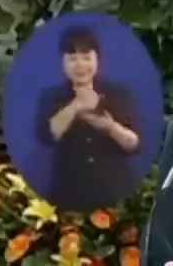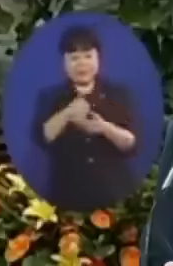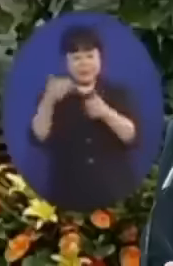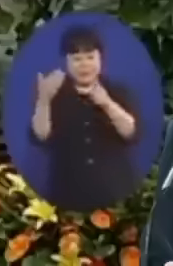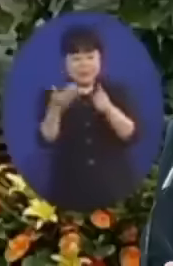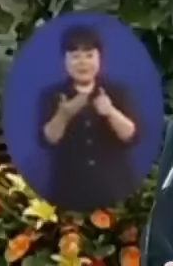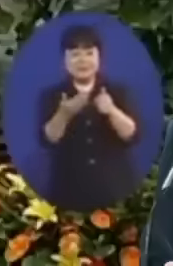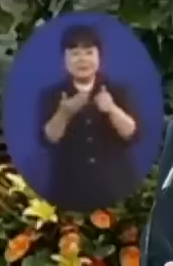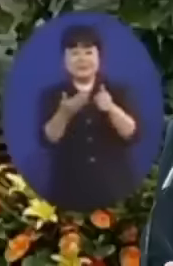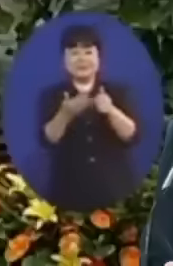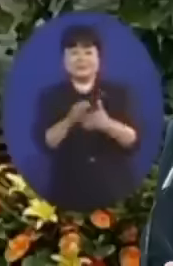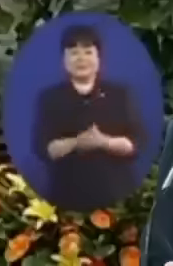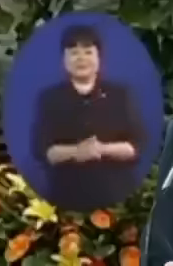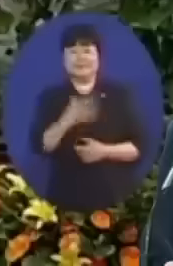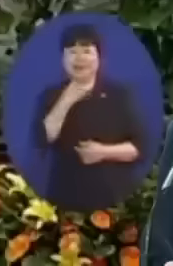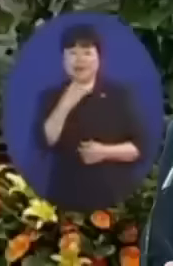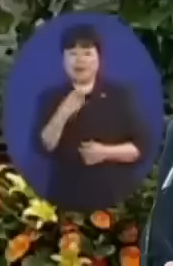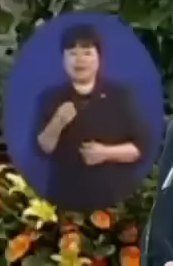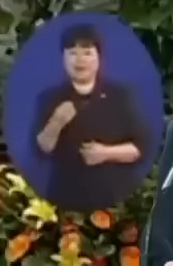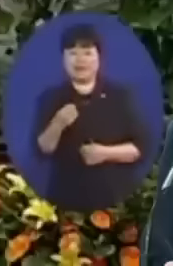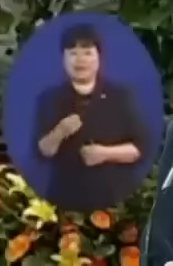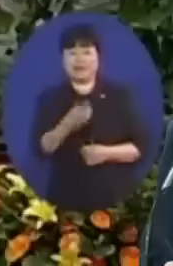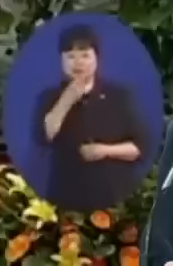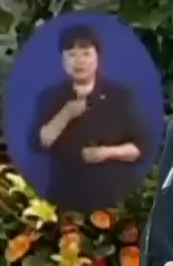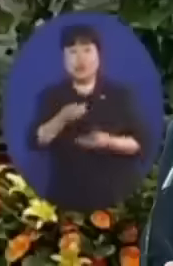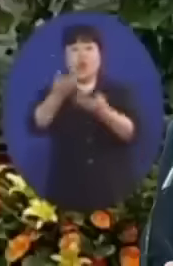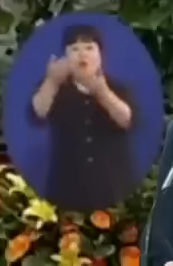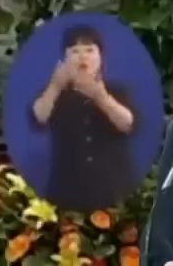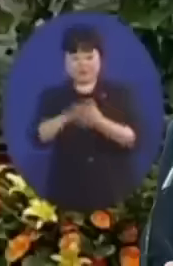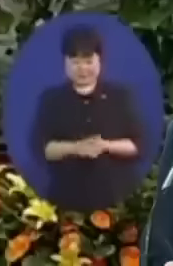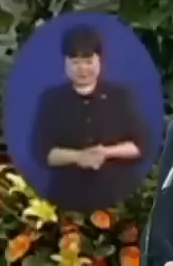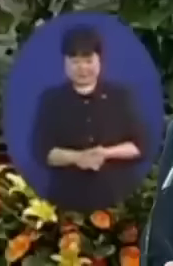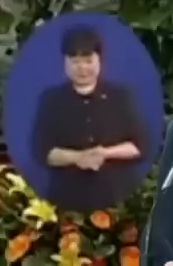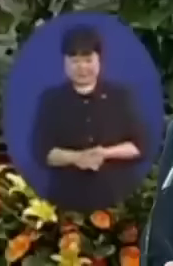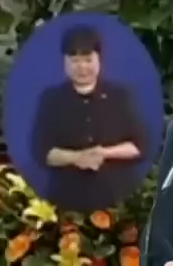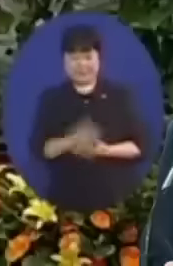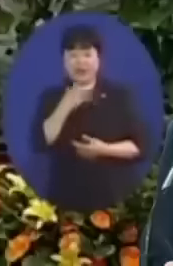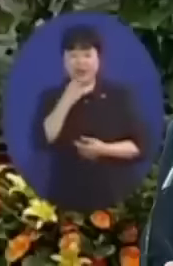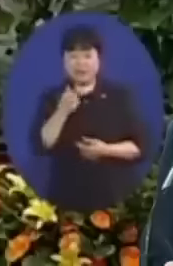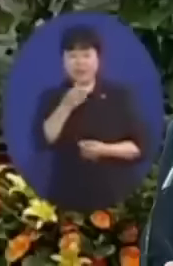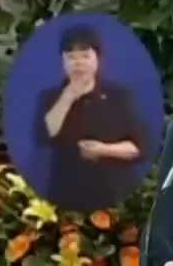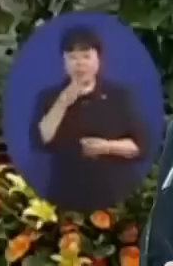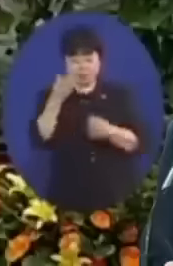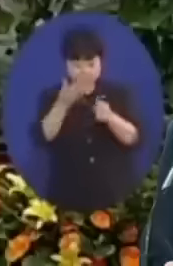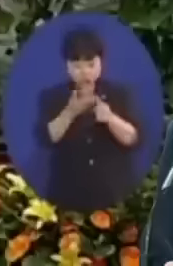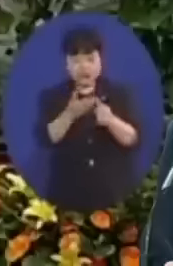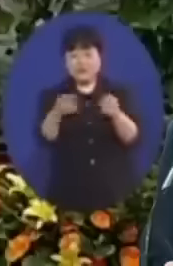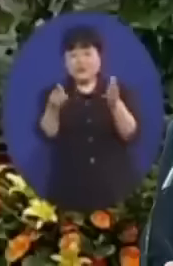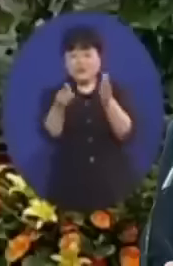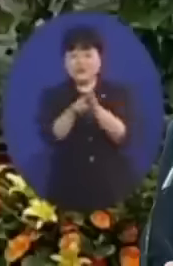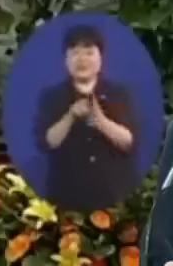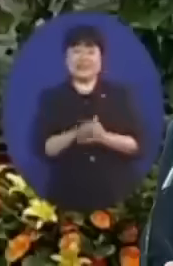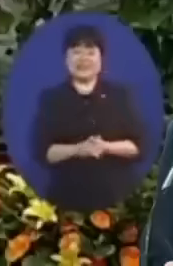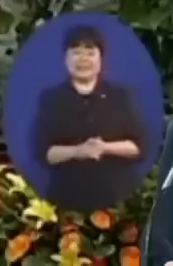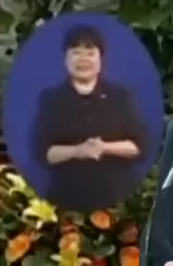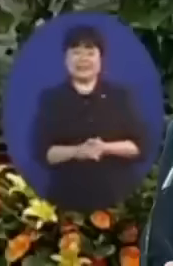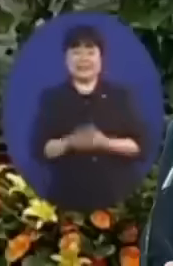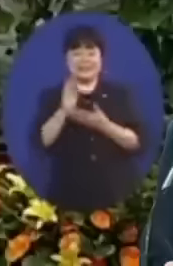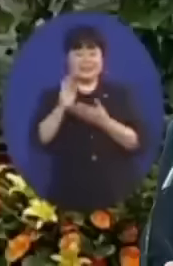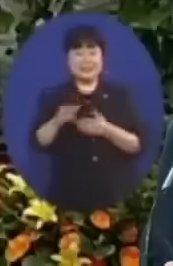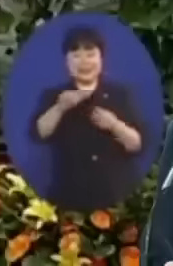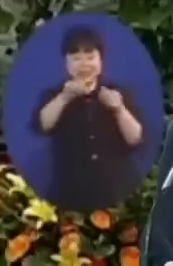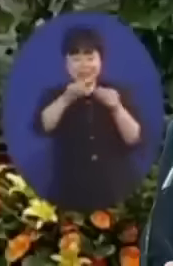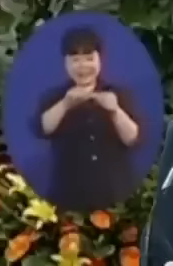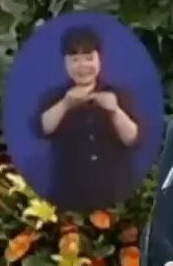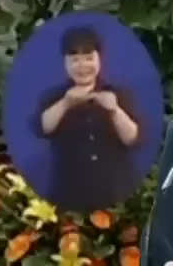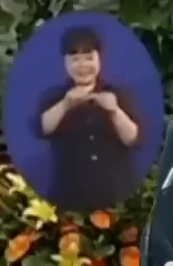주님께서 우리에게 주신 것은 아브라함의 복입니다. 재주를 제하시고 아브라함의 복을 우리에게 주신 것입니다. 그 다음에